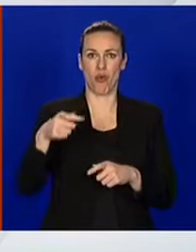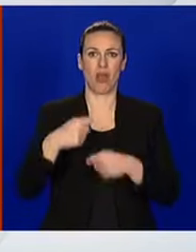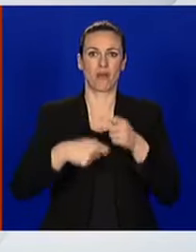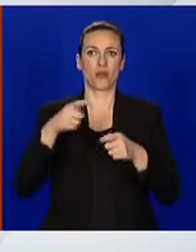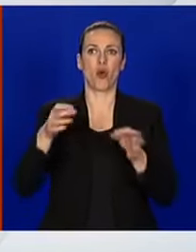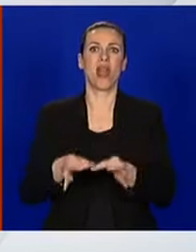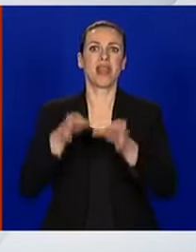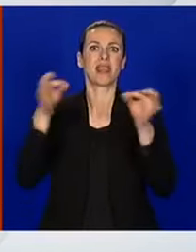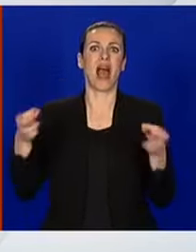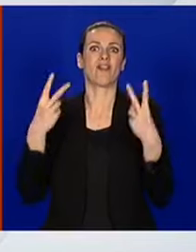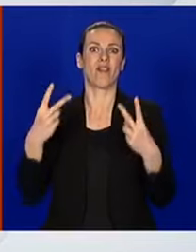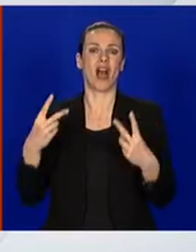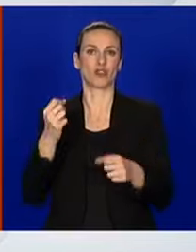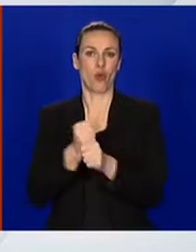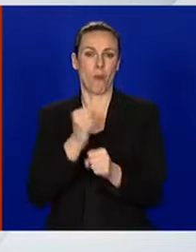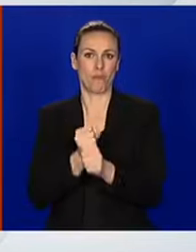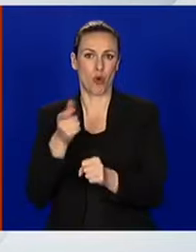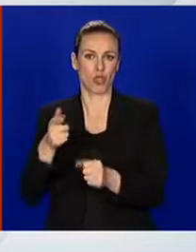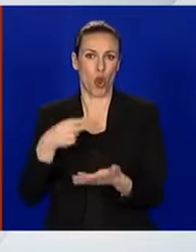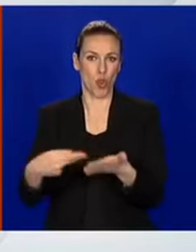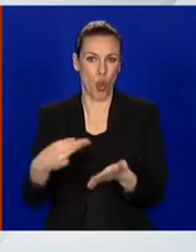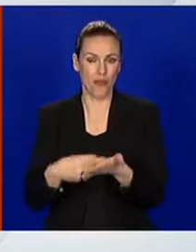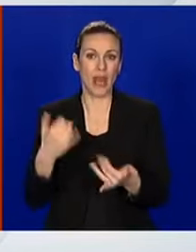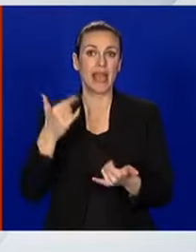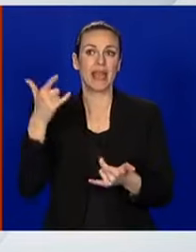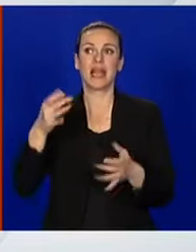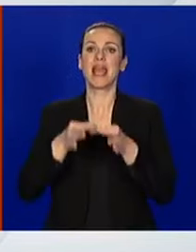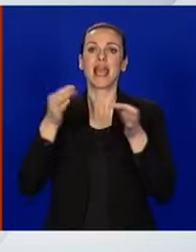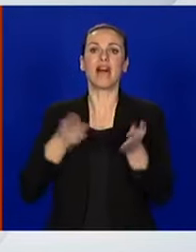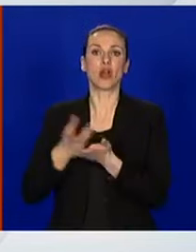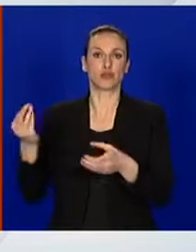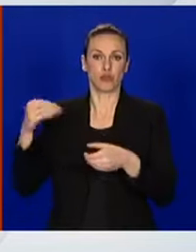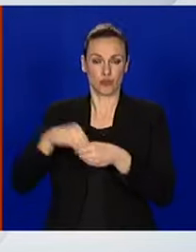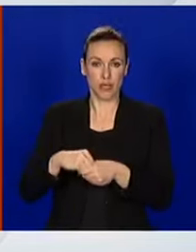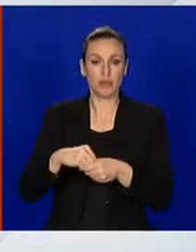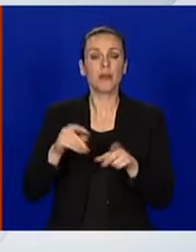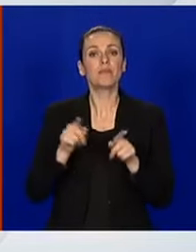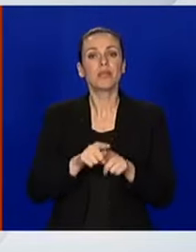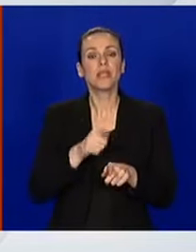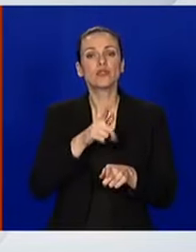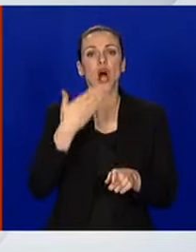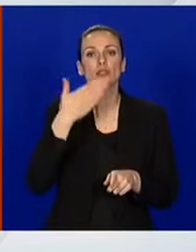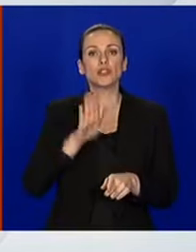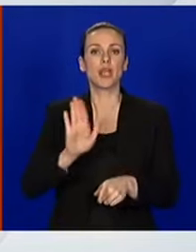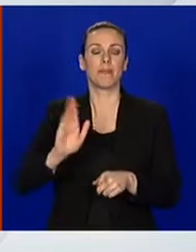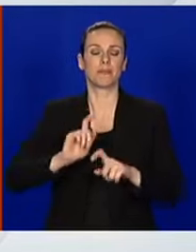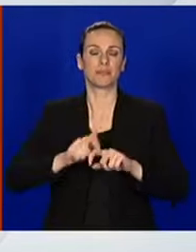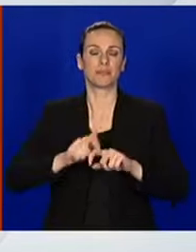javnog interesa ili je u javnoj službi i za oštećenje tuđe stvari. Što se